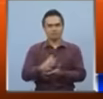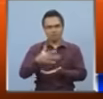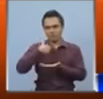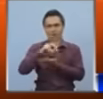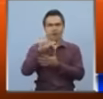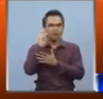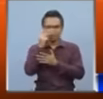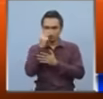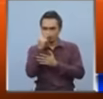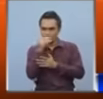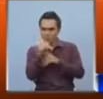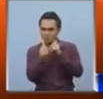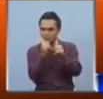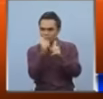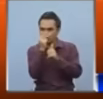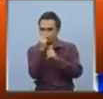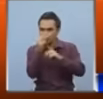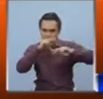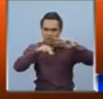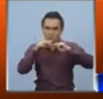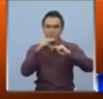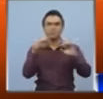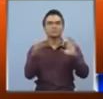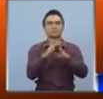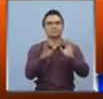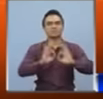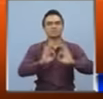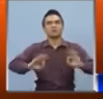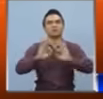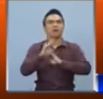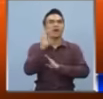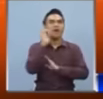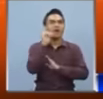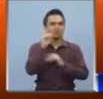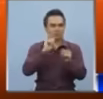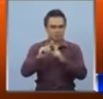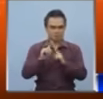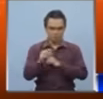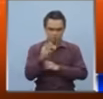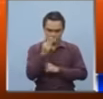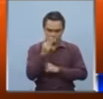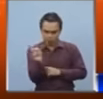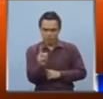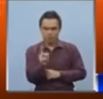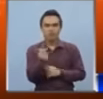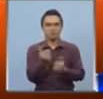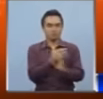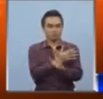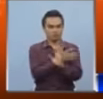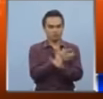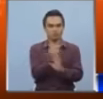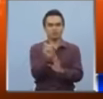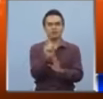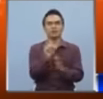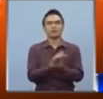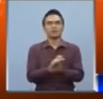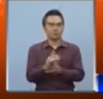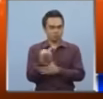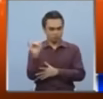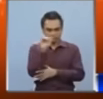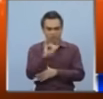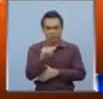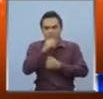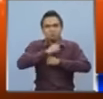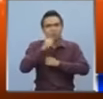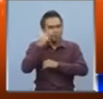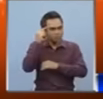ลงพิสูจน์ความจริงเรื่องนี้รวมถึงจะไปดูกระแสข่าวที่มีสื่อบางสำนักนำเสนอไปก่อนหน้านี้ค่ะว่าคุณยายเทียบนั้นฟื้นคืน